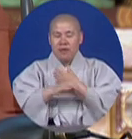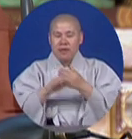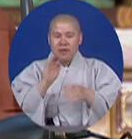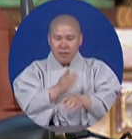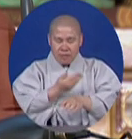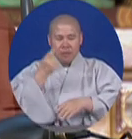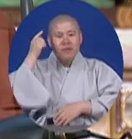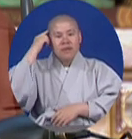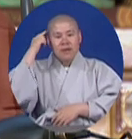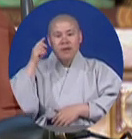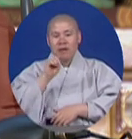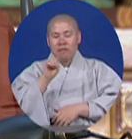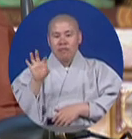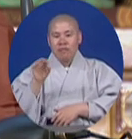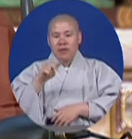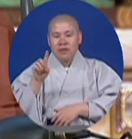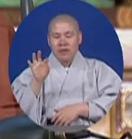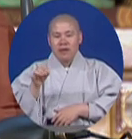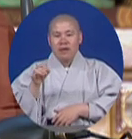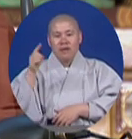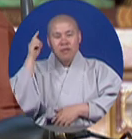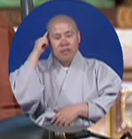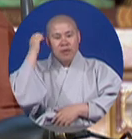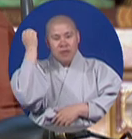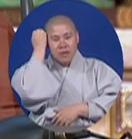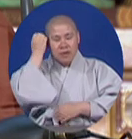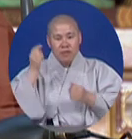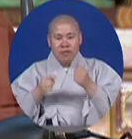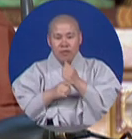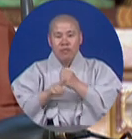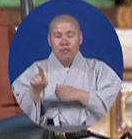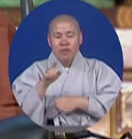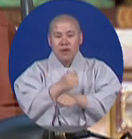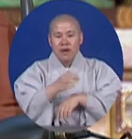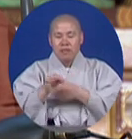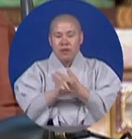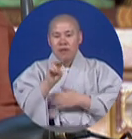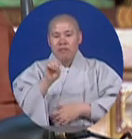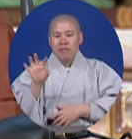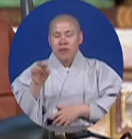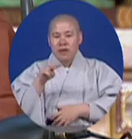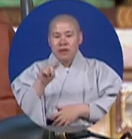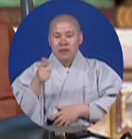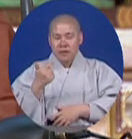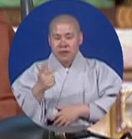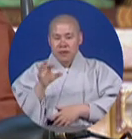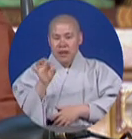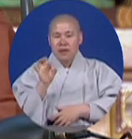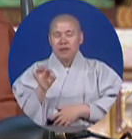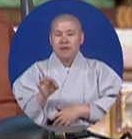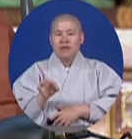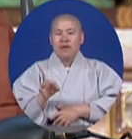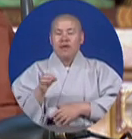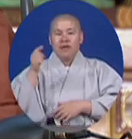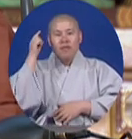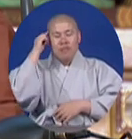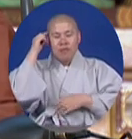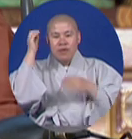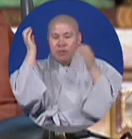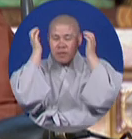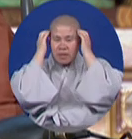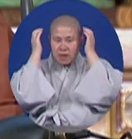망상. 번뇌가 뭐냐? 망상이다. 그래서 이걸 합쳐서 번뇌 망상 이렇게도 쓰는데